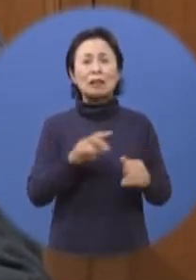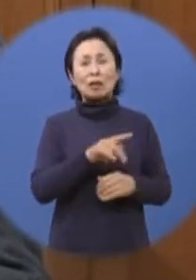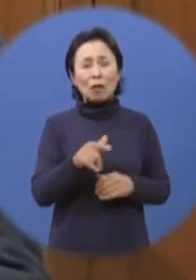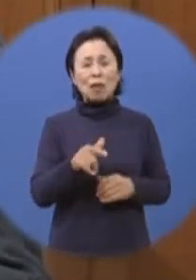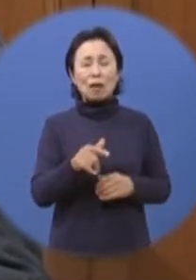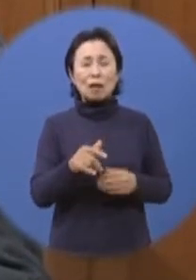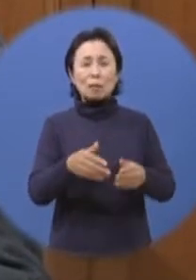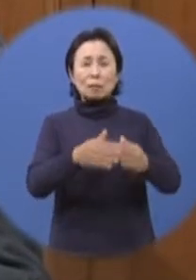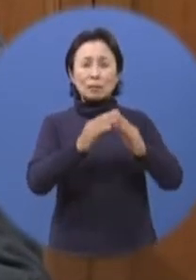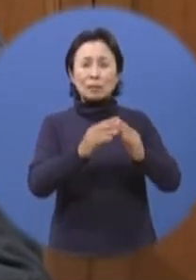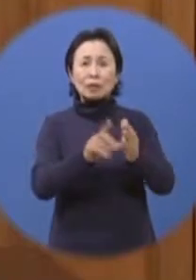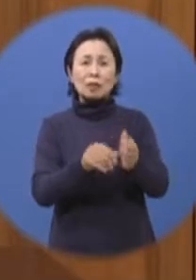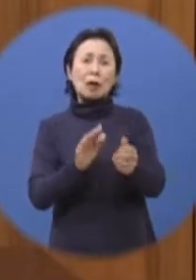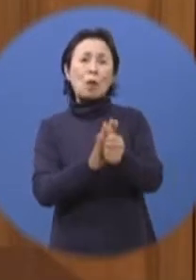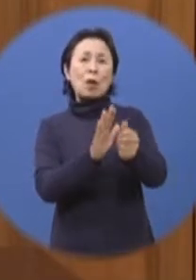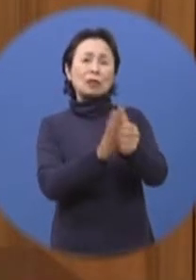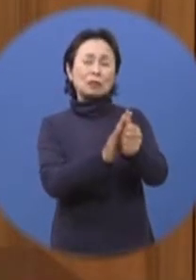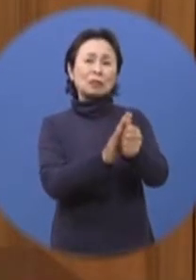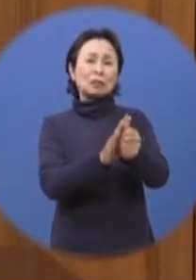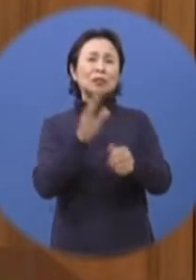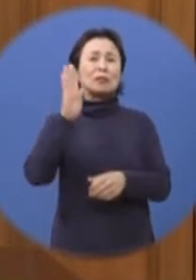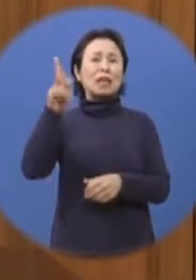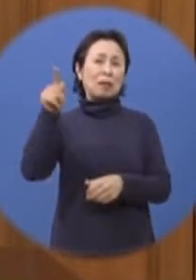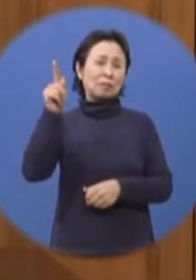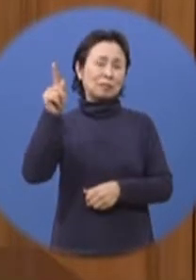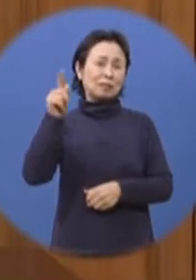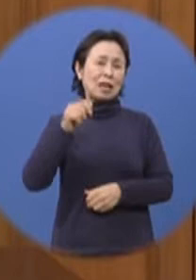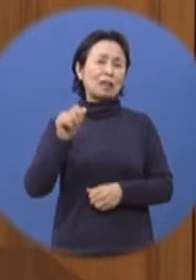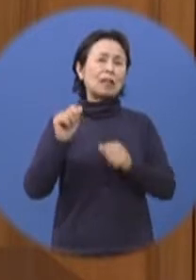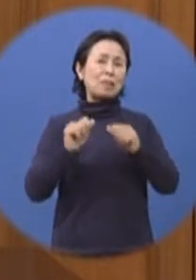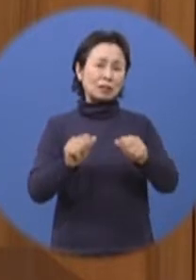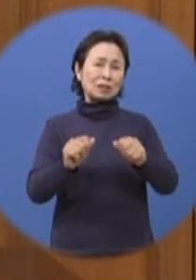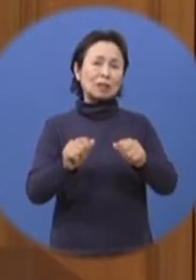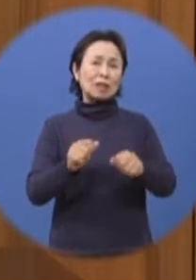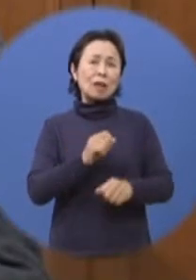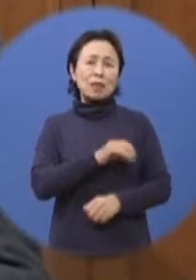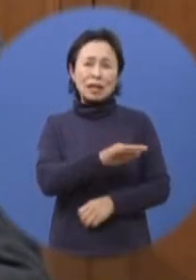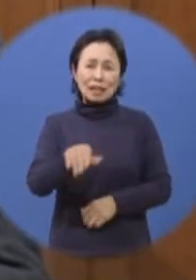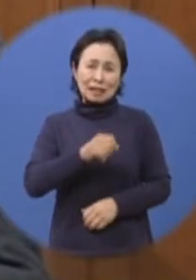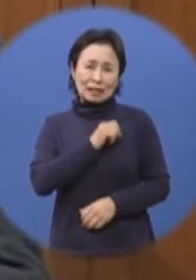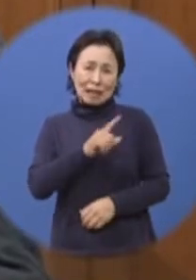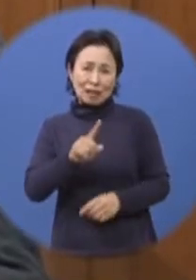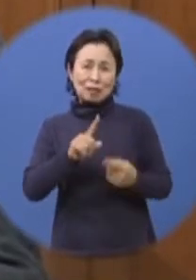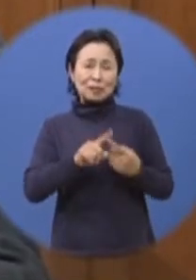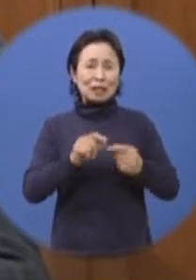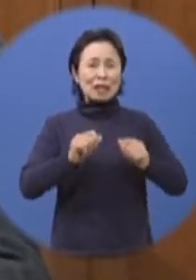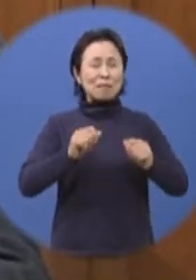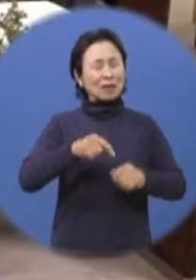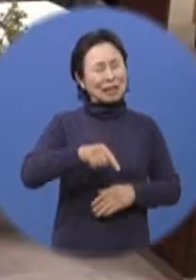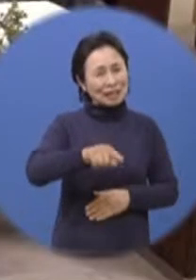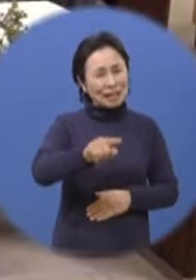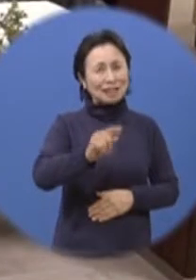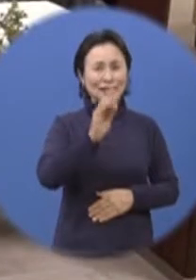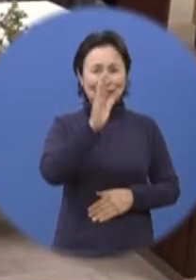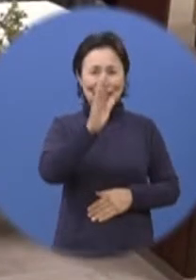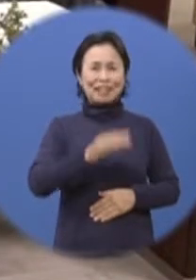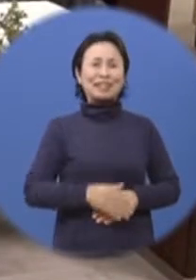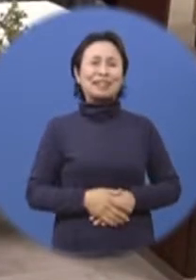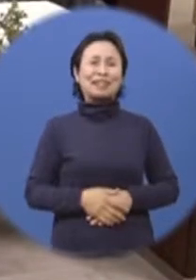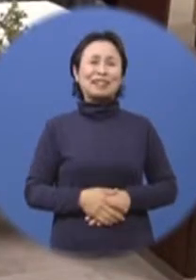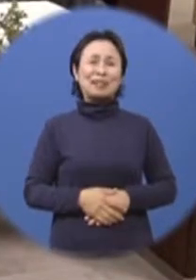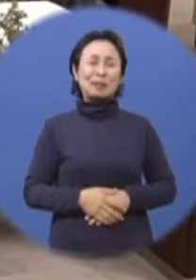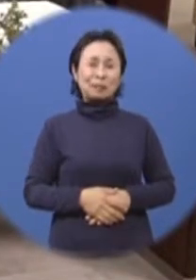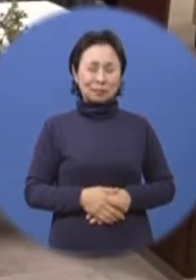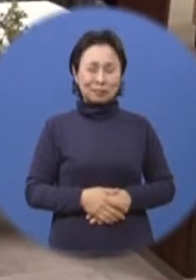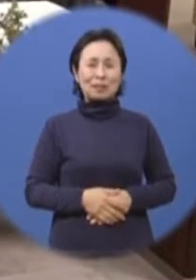は助けますからねというようなことになってるんでみんな積極的に頑張っていきましょうというのが私のメッセージですはいいうことで